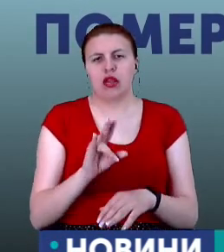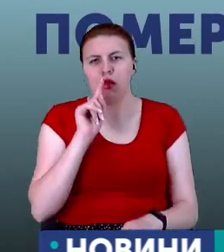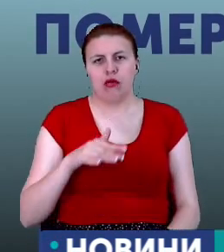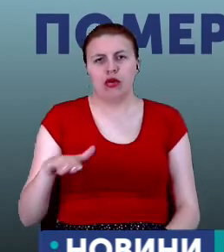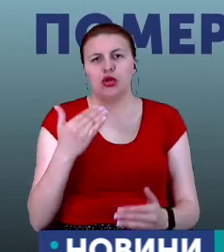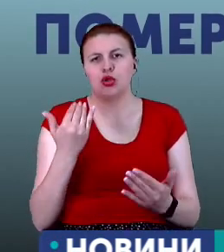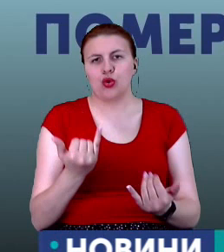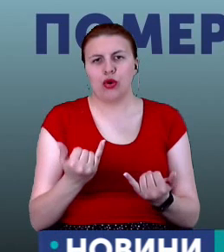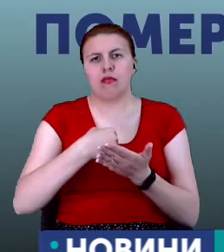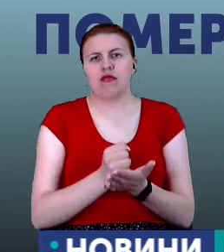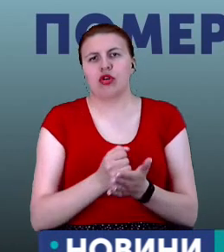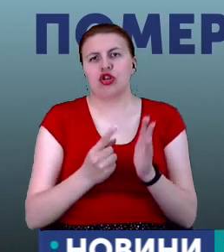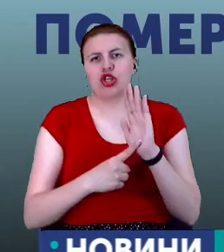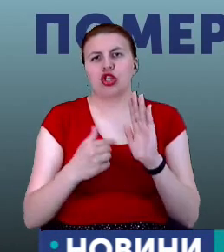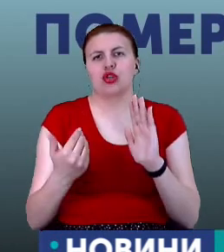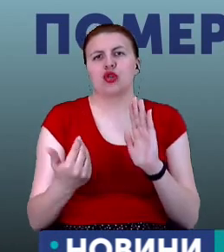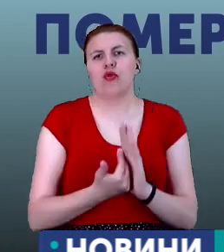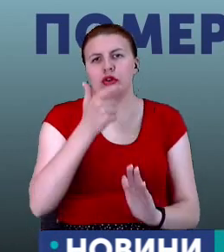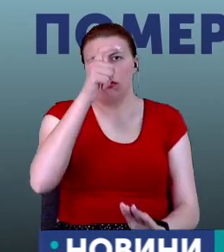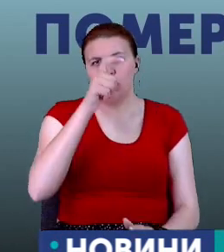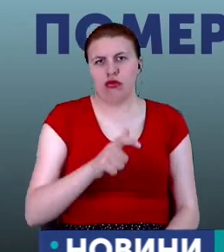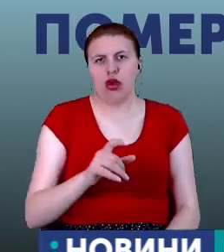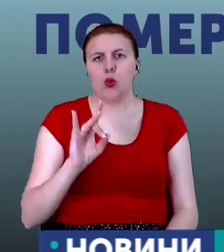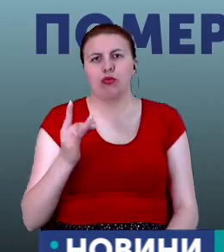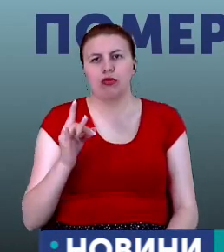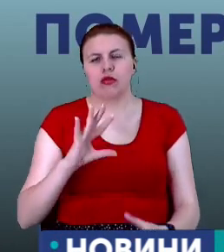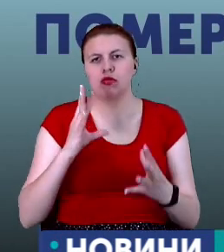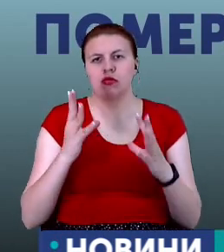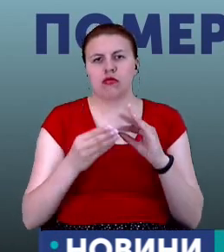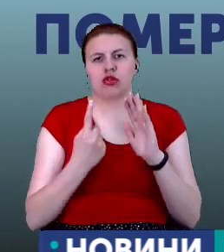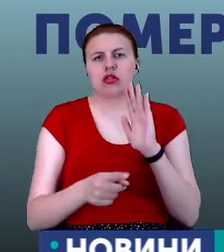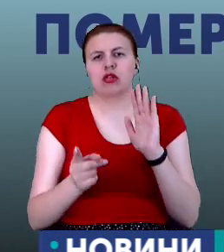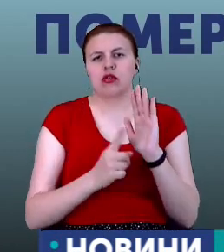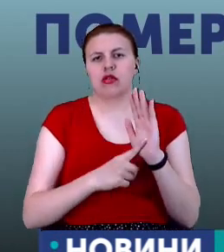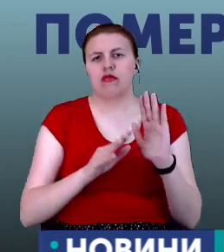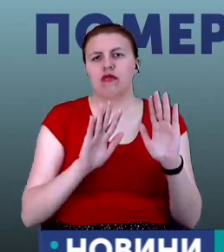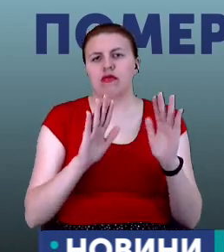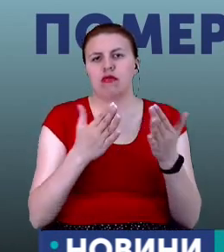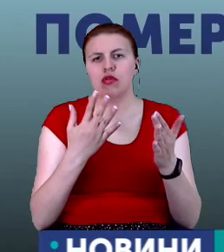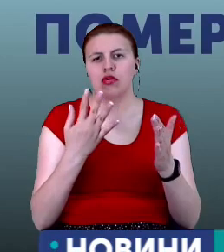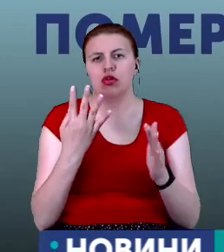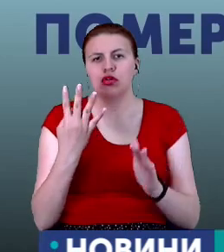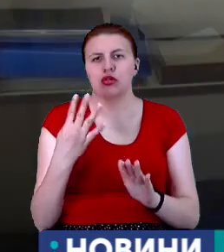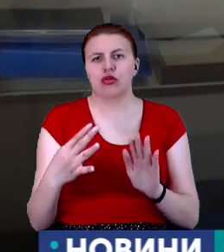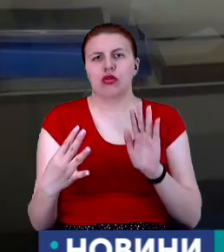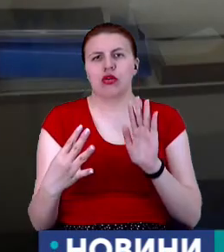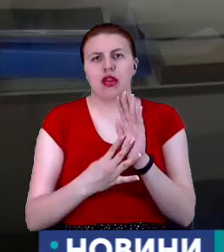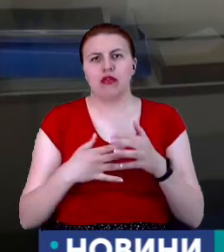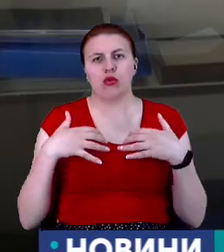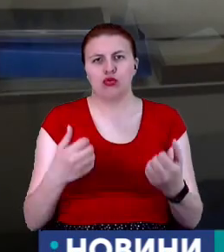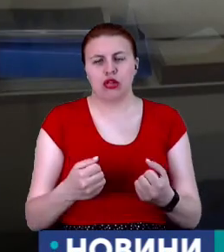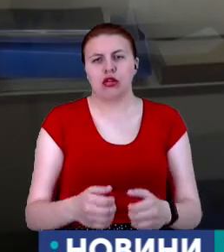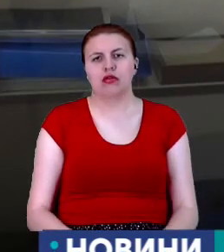на COVID-19 у Рубіжному. Загалом в області 66 випадків, 49 людей одужали. Це